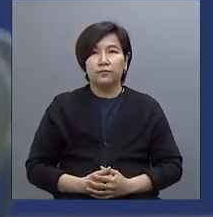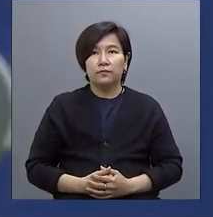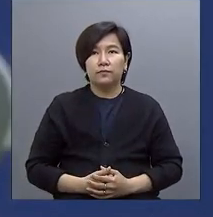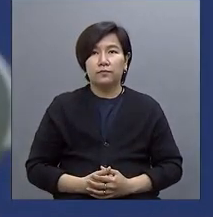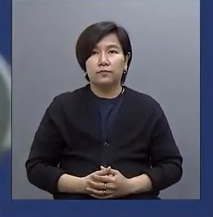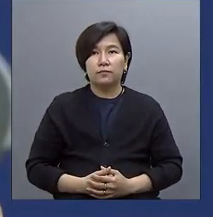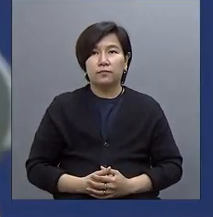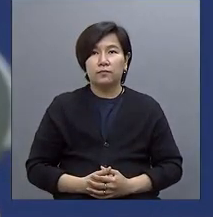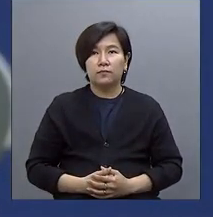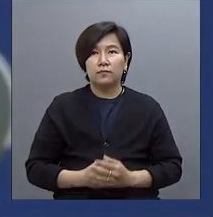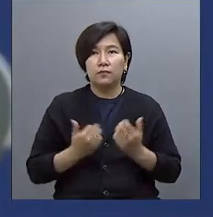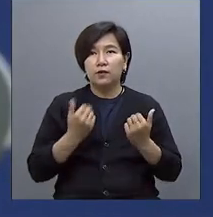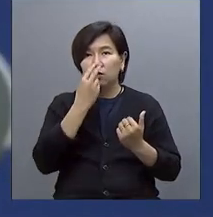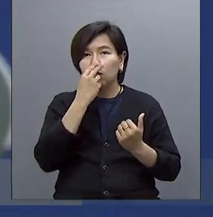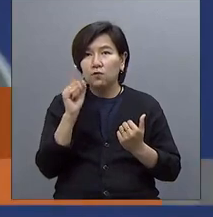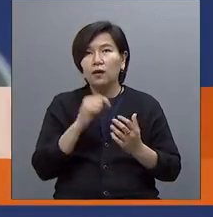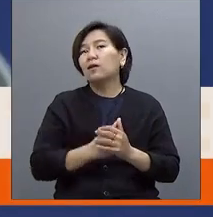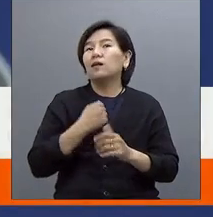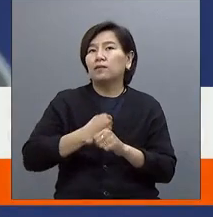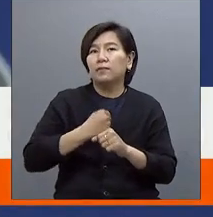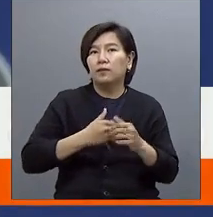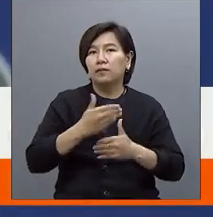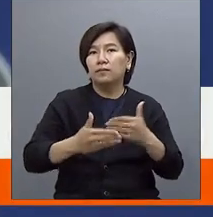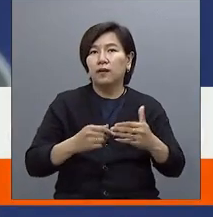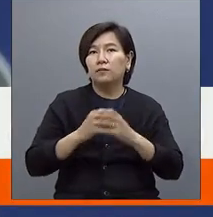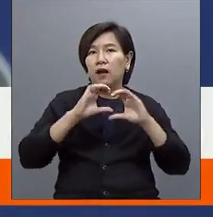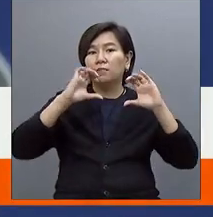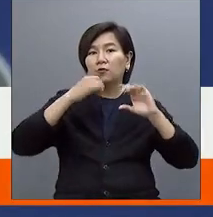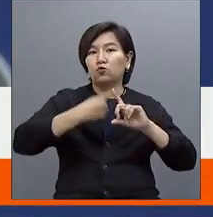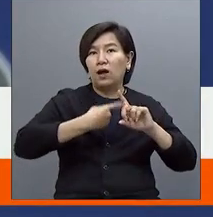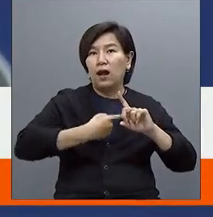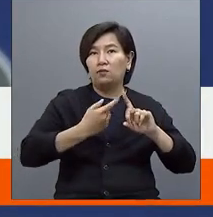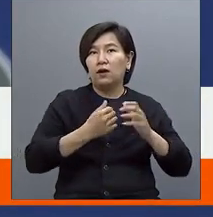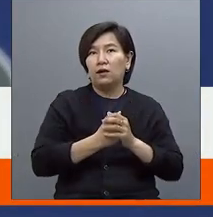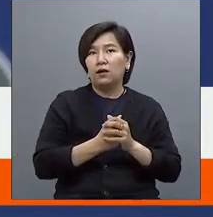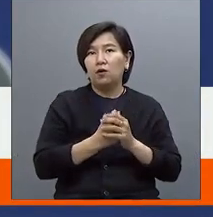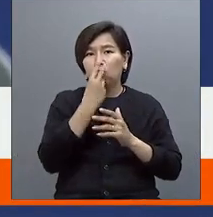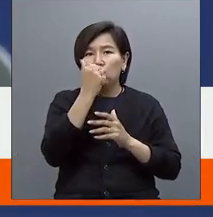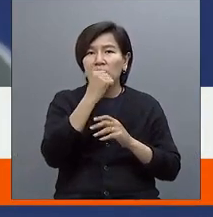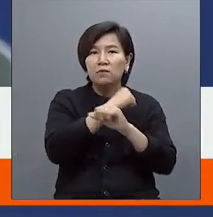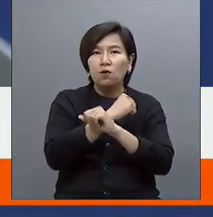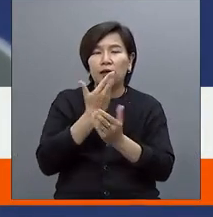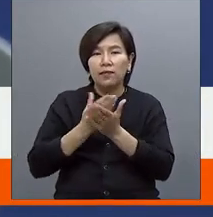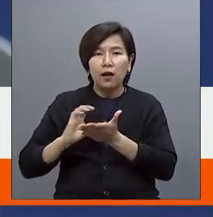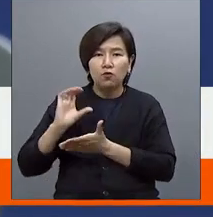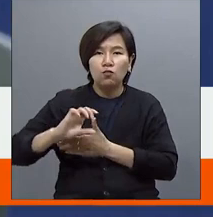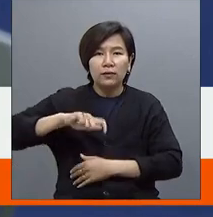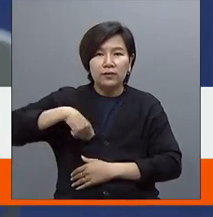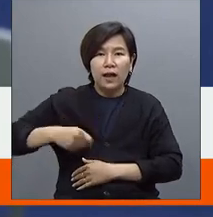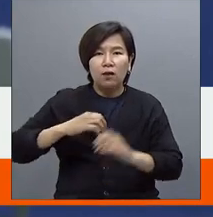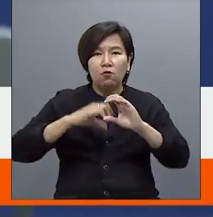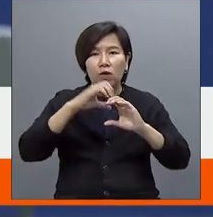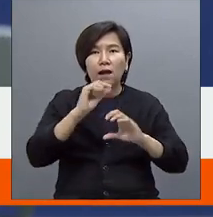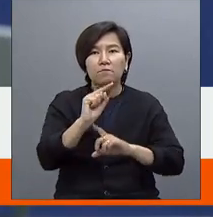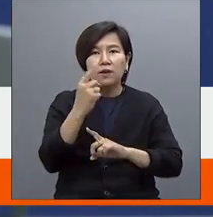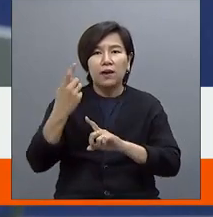ช่วงนี้ก็ต้องระวังนะครับการที่ไปก็คงระวังในเรื่องของการเป็นรัฐบาลรักษาการนะครับในการที่จ่ายงบประมาณหรือการที่เริ่มทำโครงการใหม่ๆต่างๆก็ต